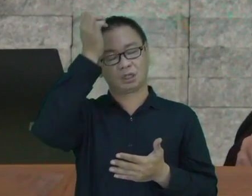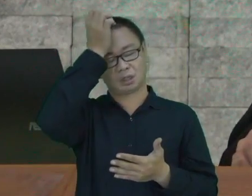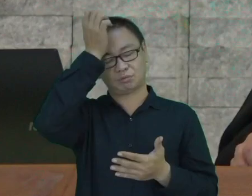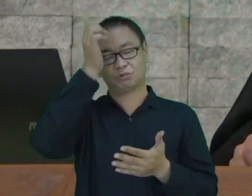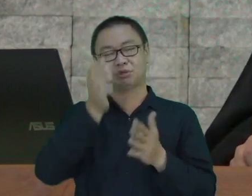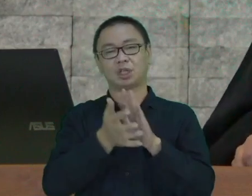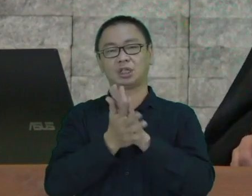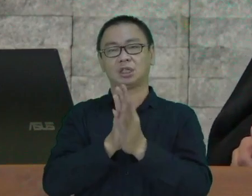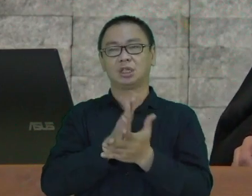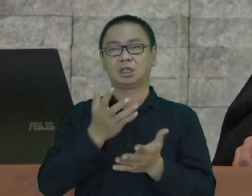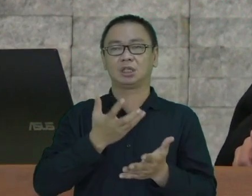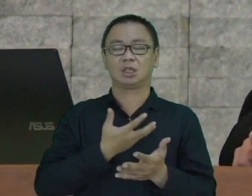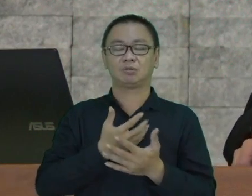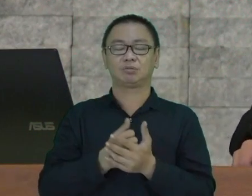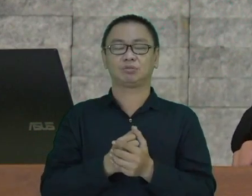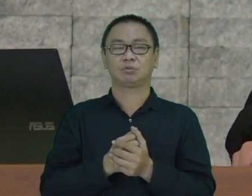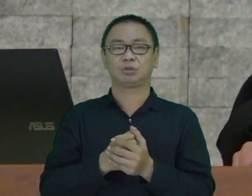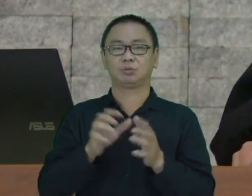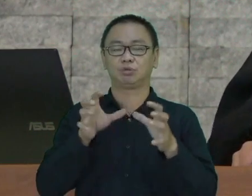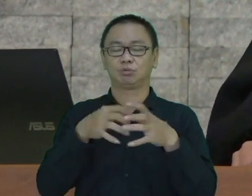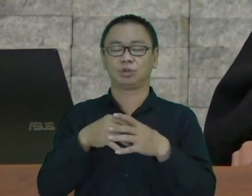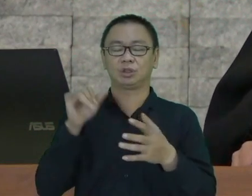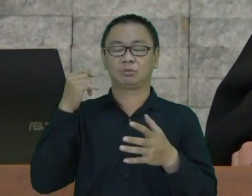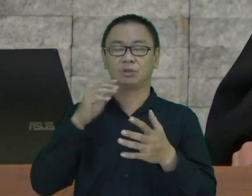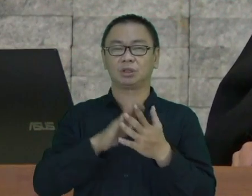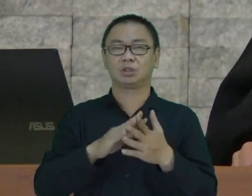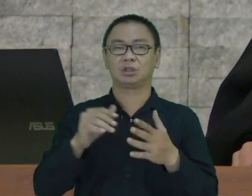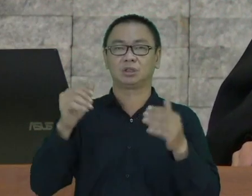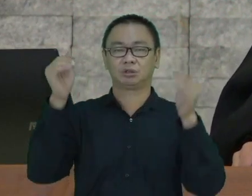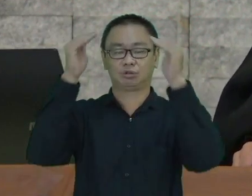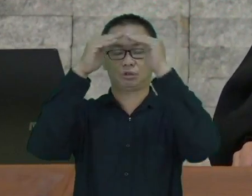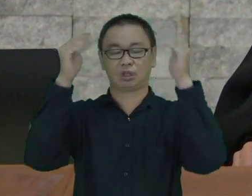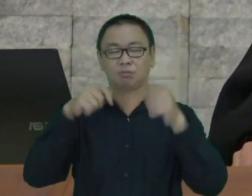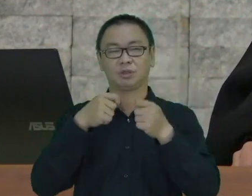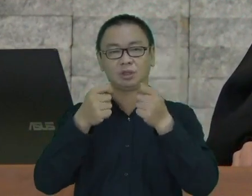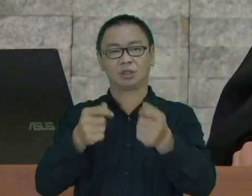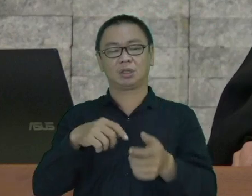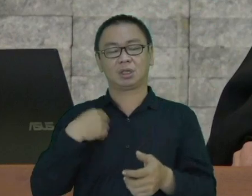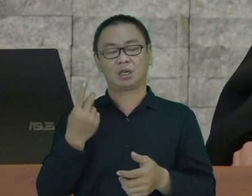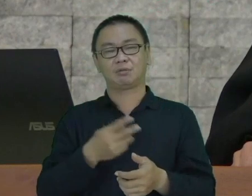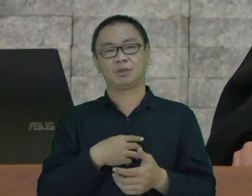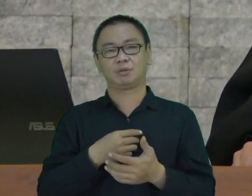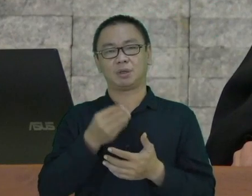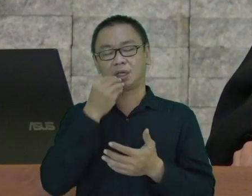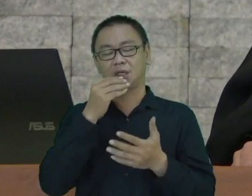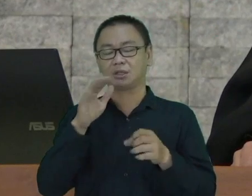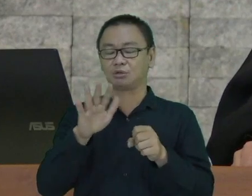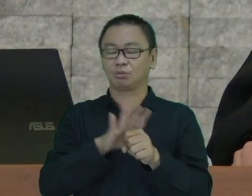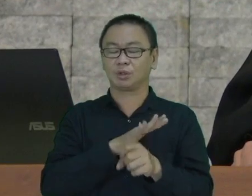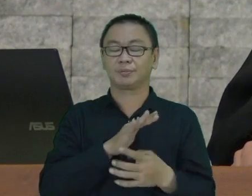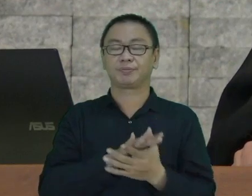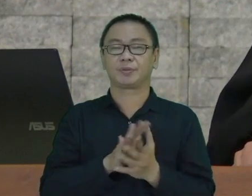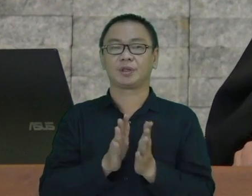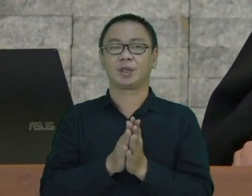kerajaanmu, jadilah kehendakmu di bumi seperti di surga. Berikanlah kami pada hari ini makanan kami yang secukupnya